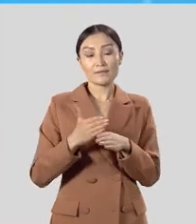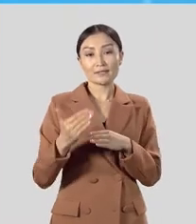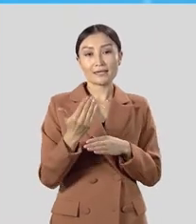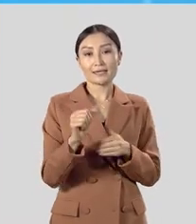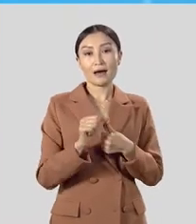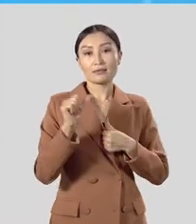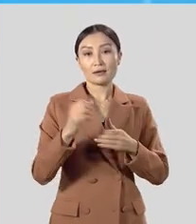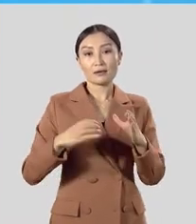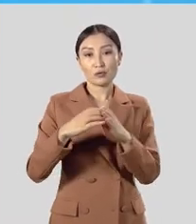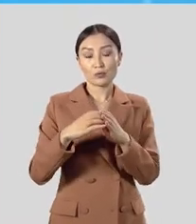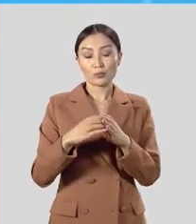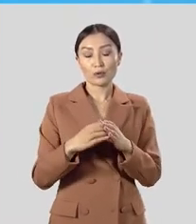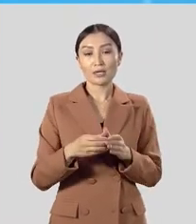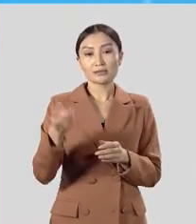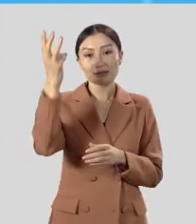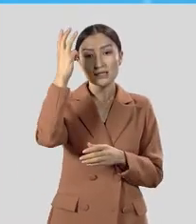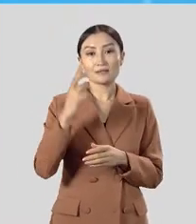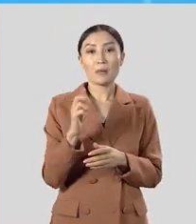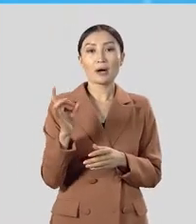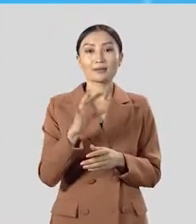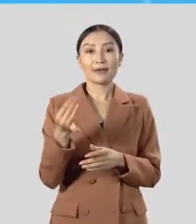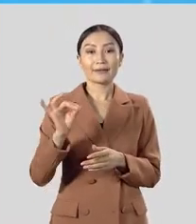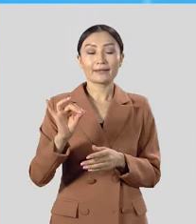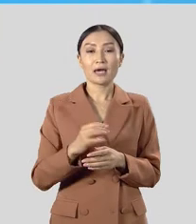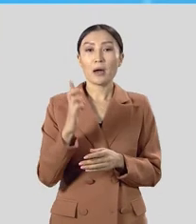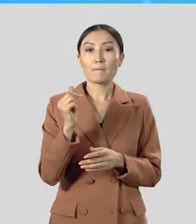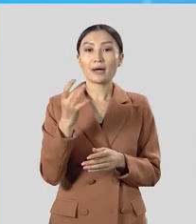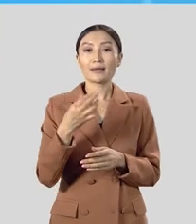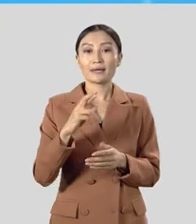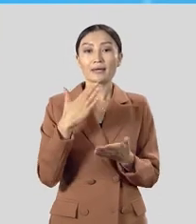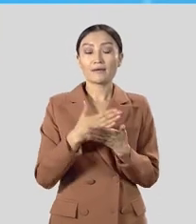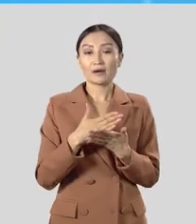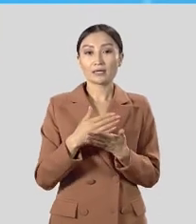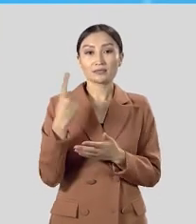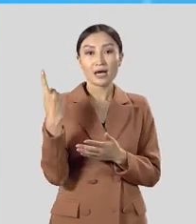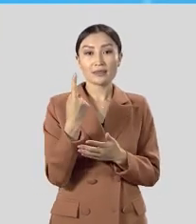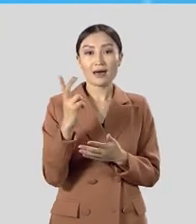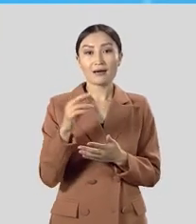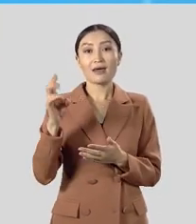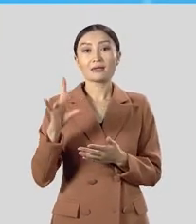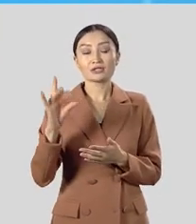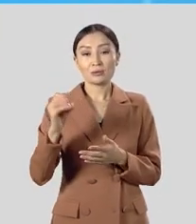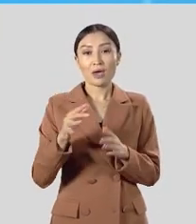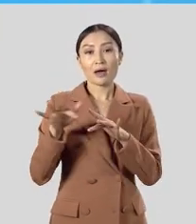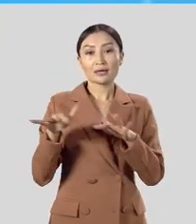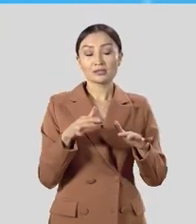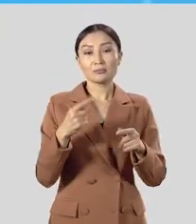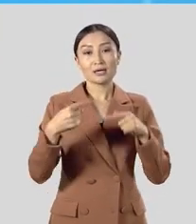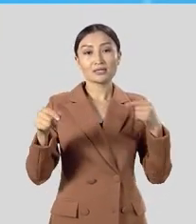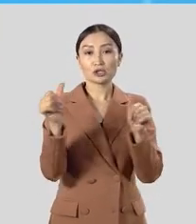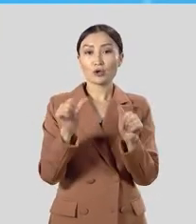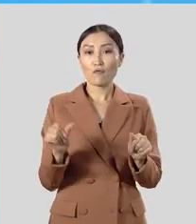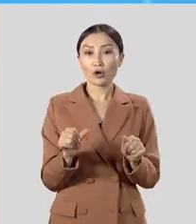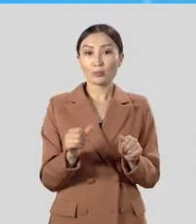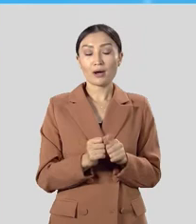их в отдельную группу – царство бактерий. Бактерии являются одноклеточными организмами различной